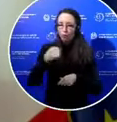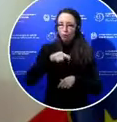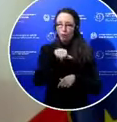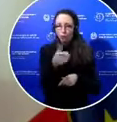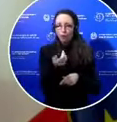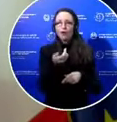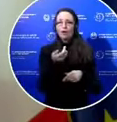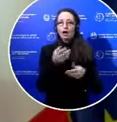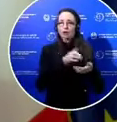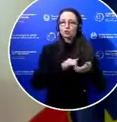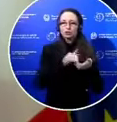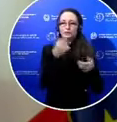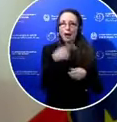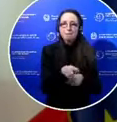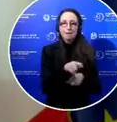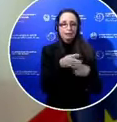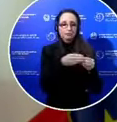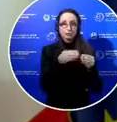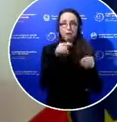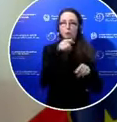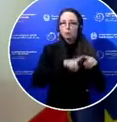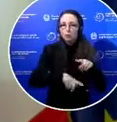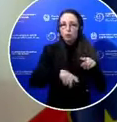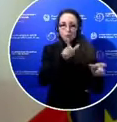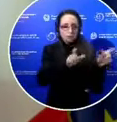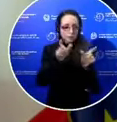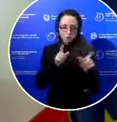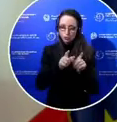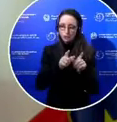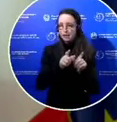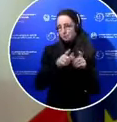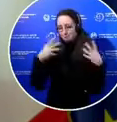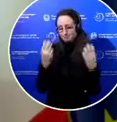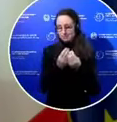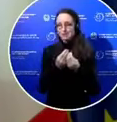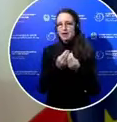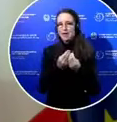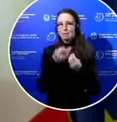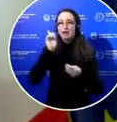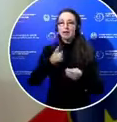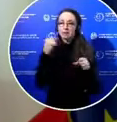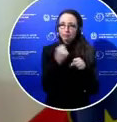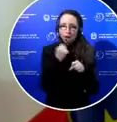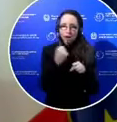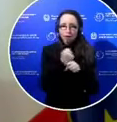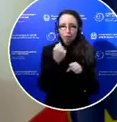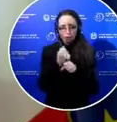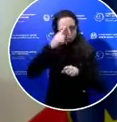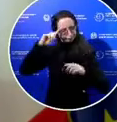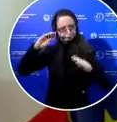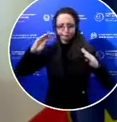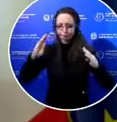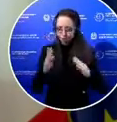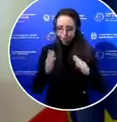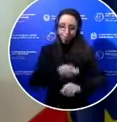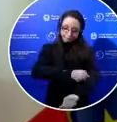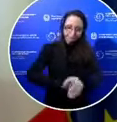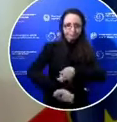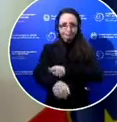per quelli che stanno attorno a noi. Bene, approfittiamo di questa occasione. Lavoriamo tutti assieme, rimbocchiamoci le maniche.